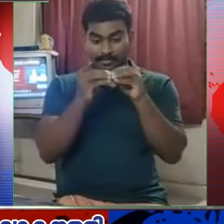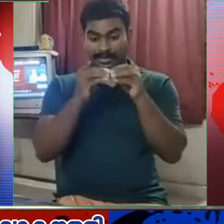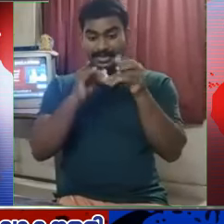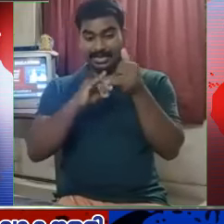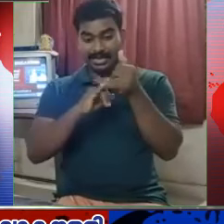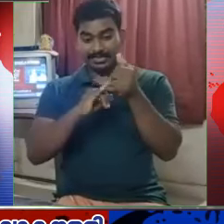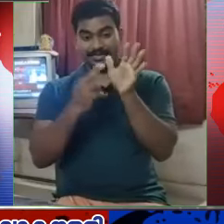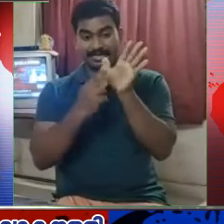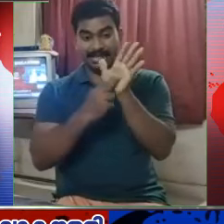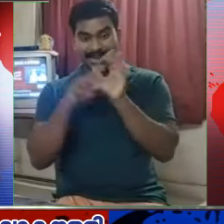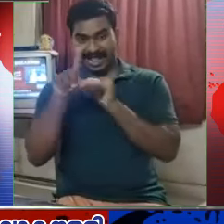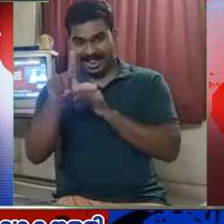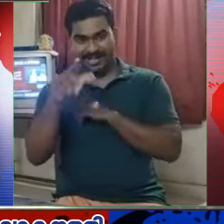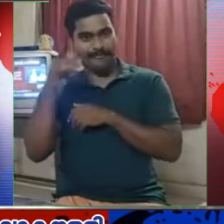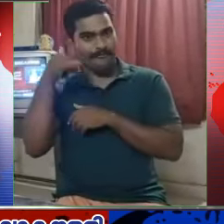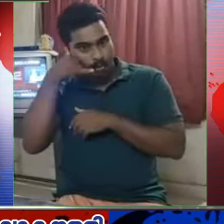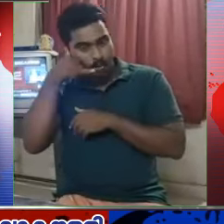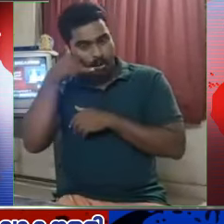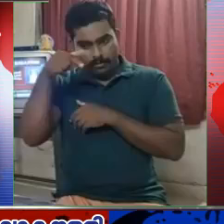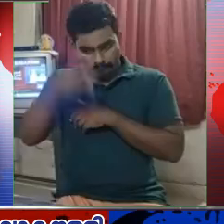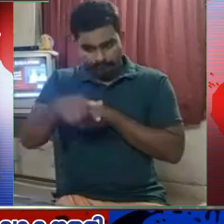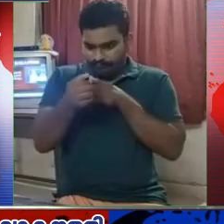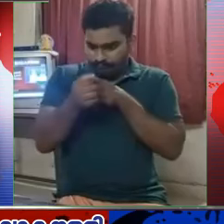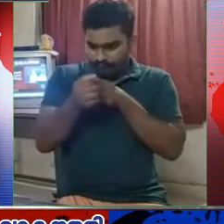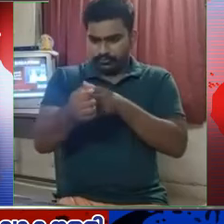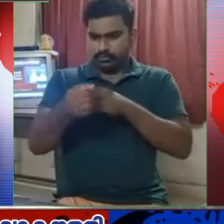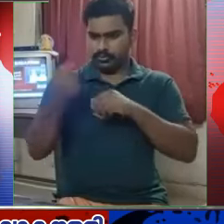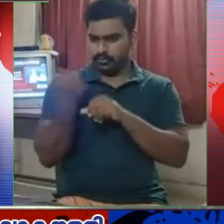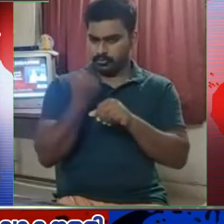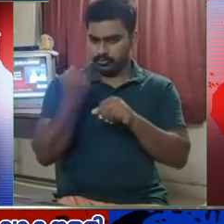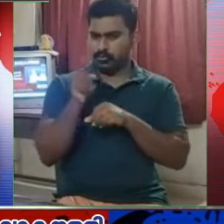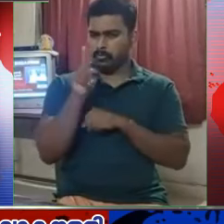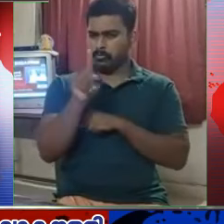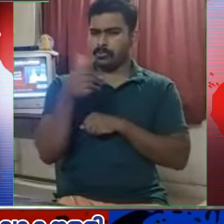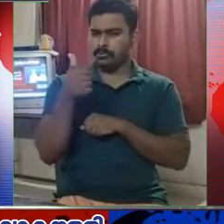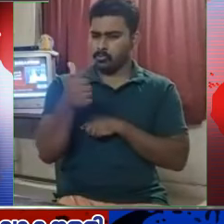ആ കാര്യങ്ങളൊക്കെ വിദ്യാഭ്യാസ വകുപ്പ് ഔപചാരികമായി അറിയിക്കുന്ന കാര്യമാണ്.